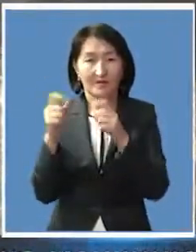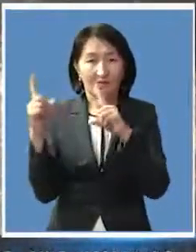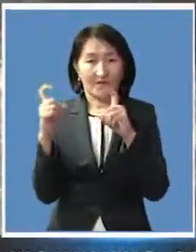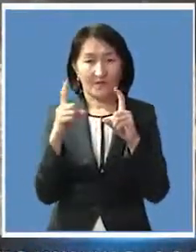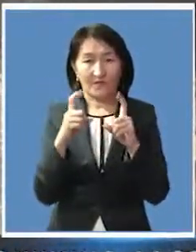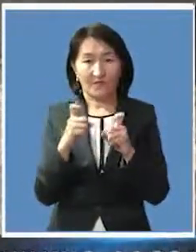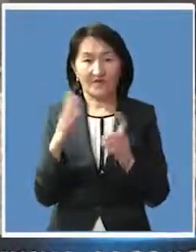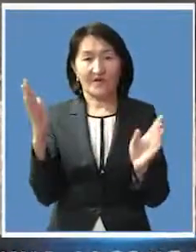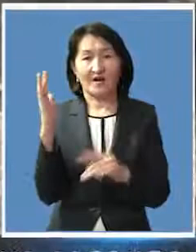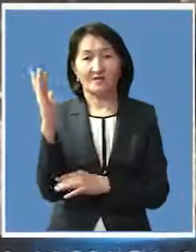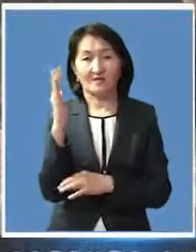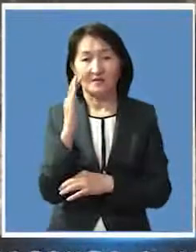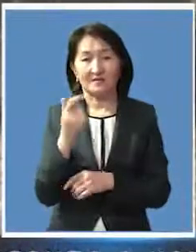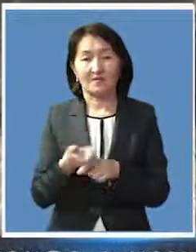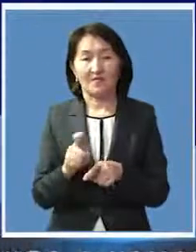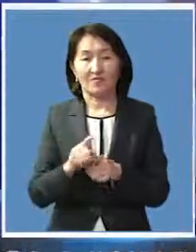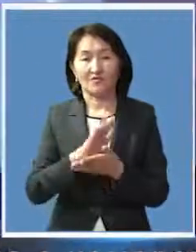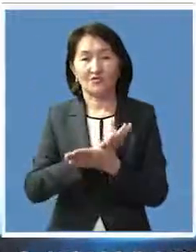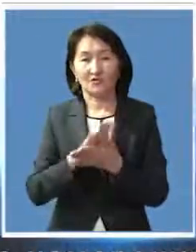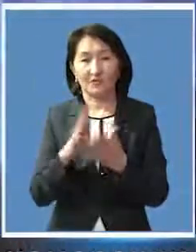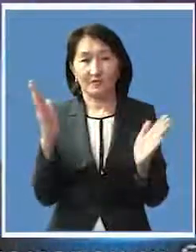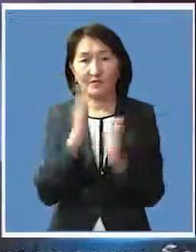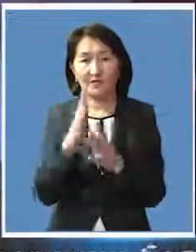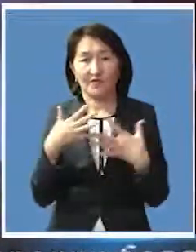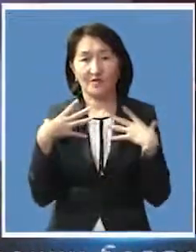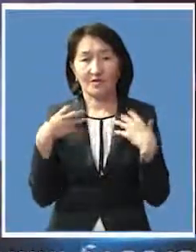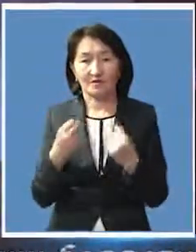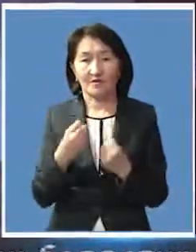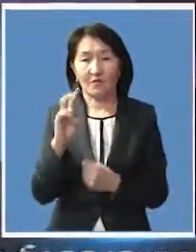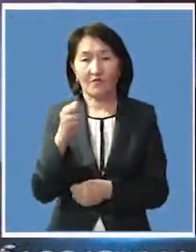благоприятный климат, здоровая нация. Альфия Мингазова, Ильнур Мухтаров, 77 News.